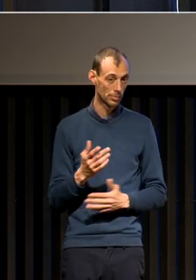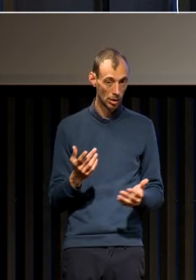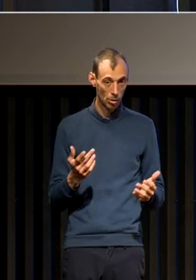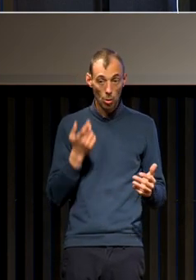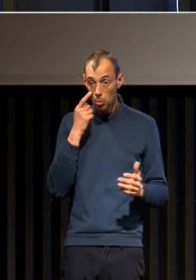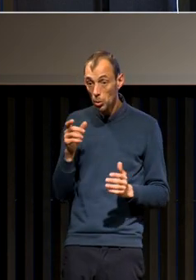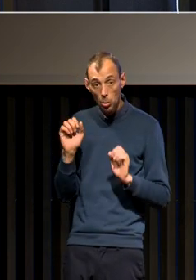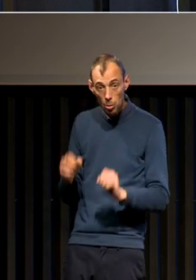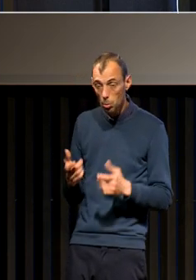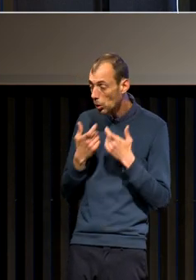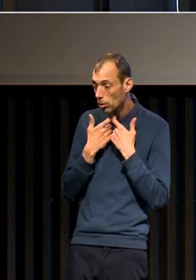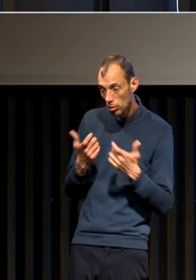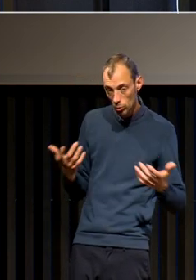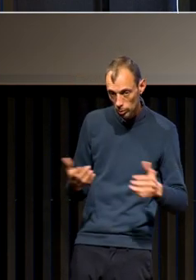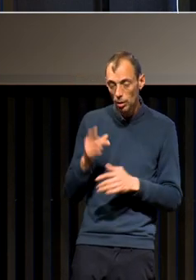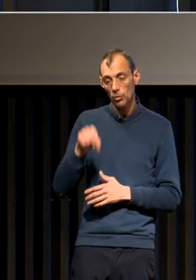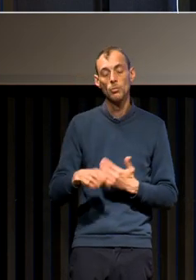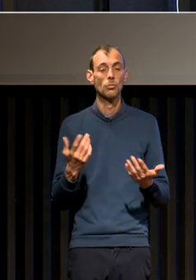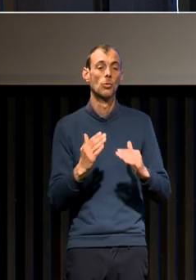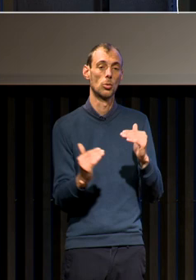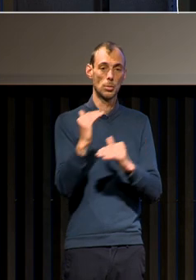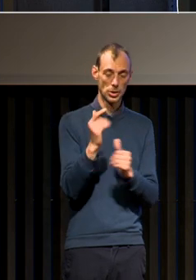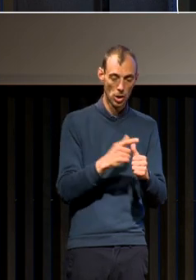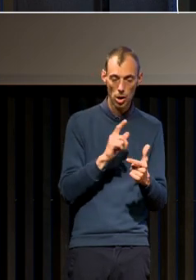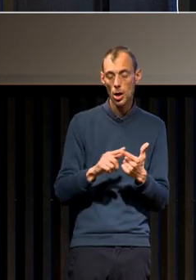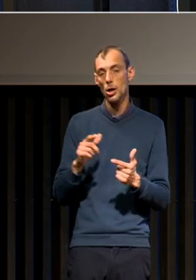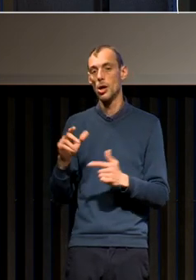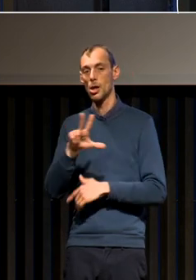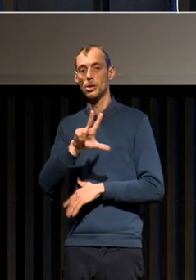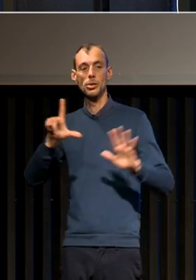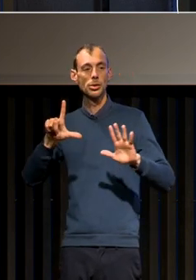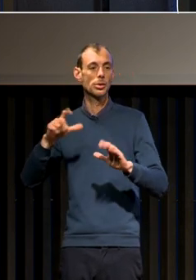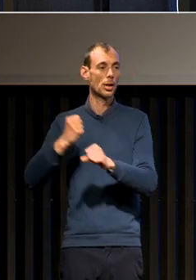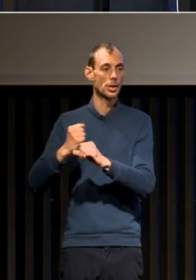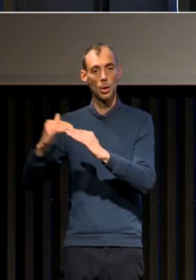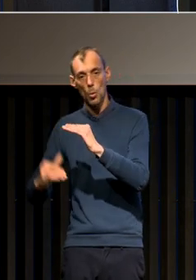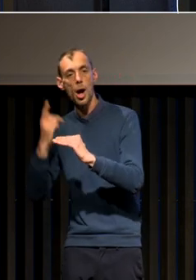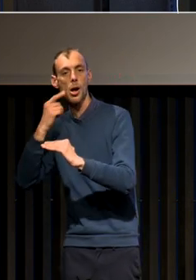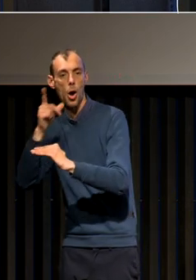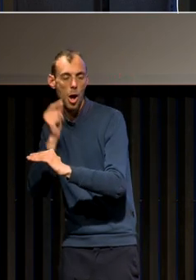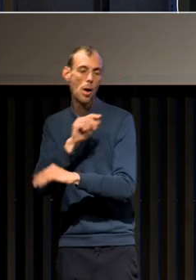faut être majeur, moins de 45 ans pour l'homme, moins de 37 ans pour la femme, il faut être en bonne santé.